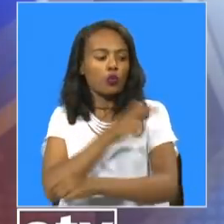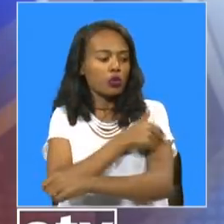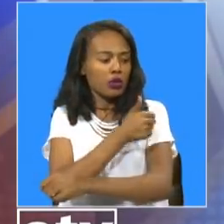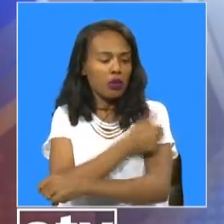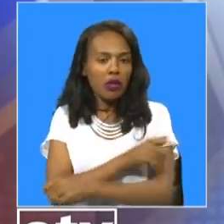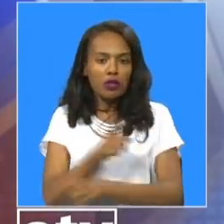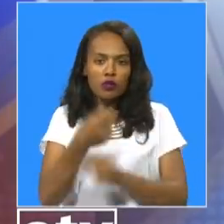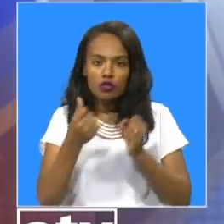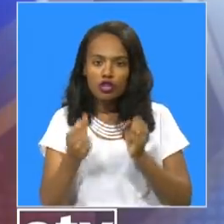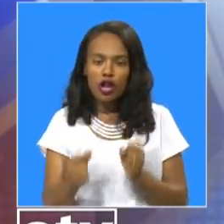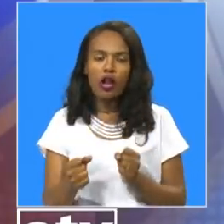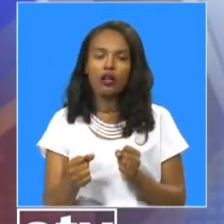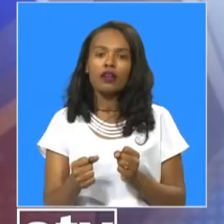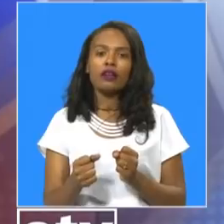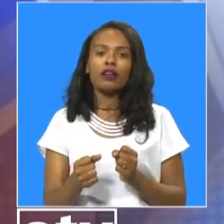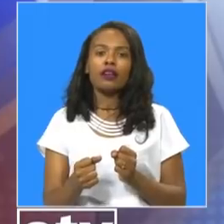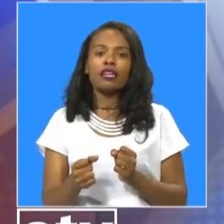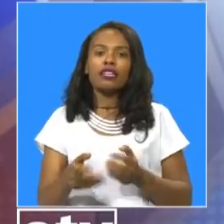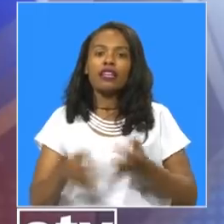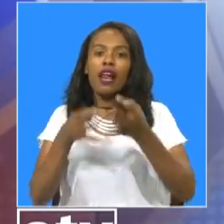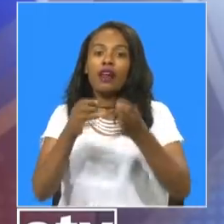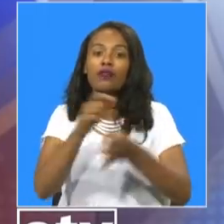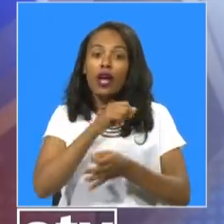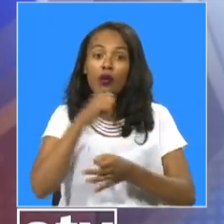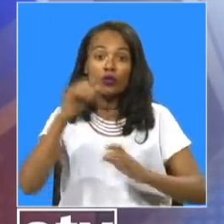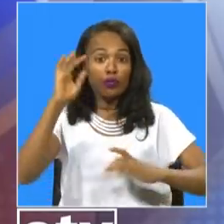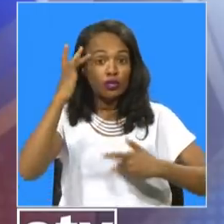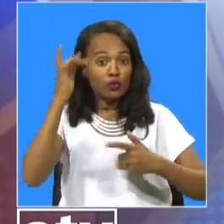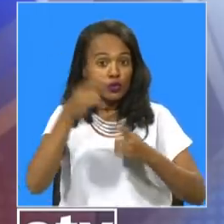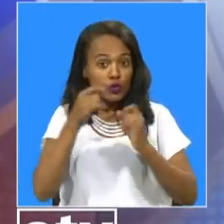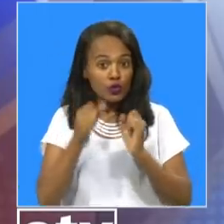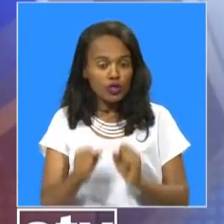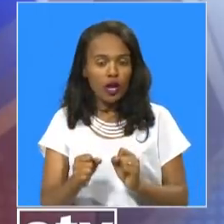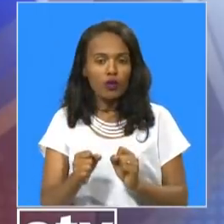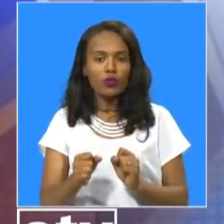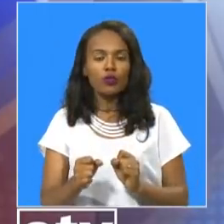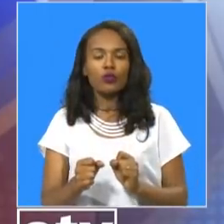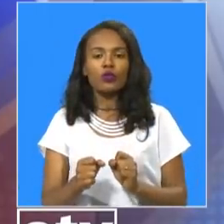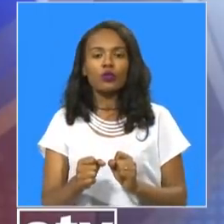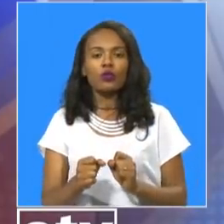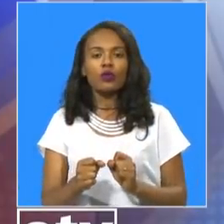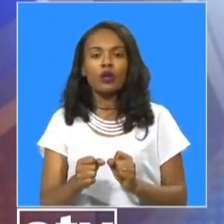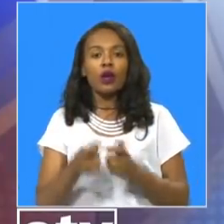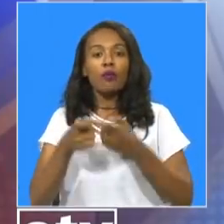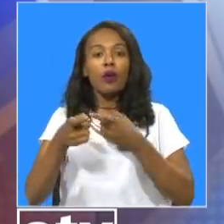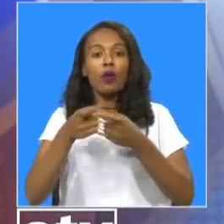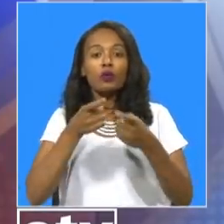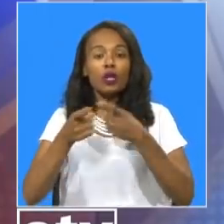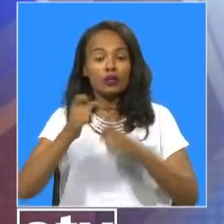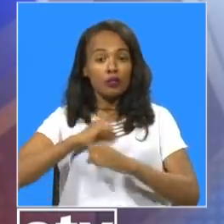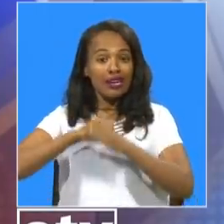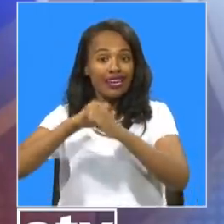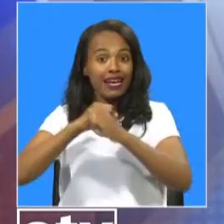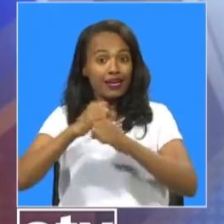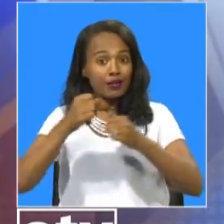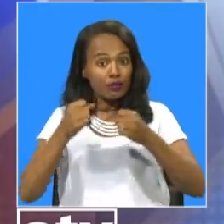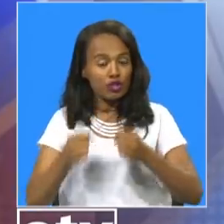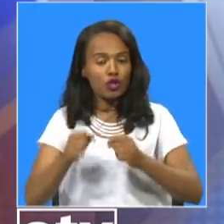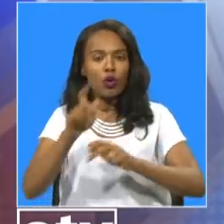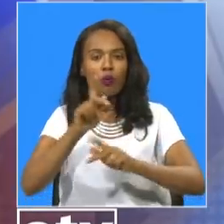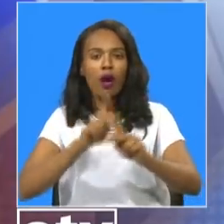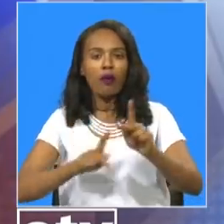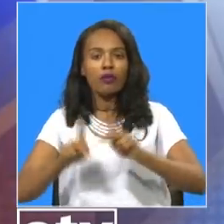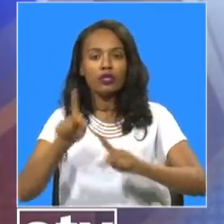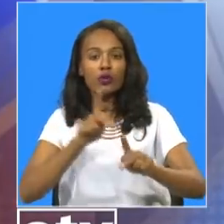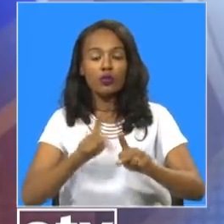ይችላል፣ የተላላፊ ያልሆኑ በሽታዎች ሊሆኑ ይችላሉ፣ ተላላፊ በሽታዎችም ሊሆኑ ይችላሉ። መቆጣጠርና መከላከል የምንችለው